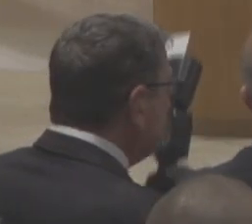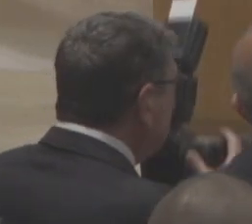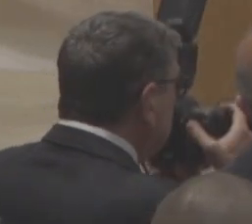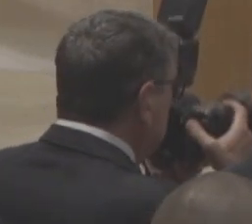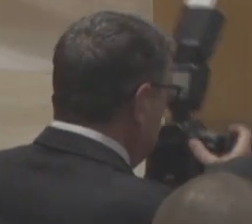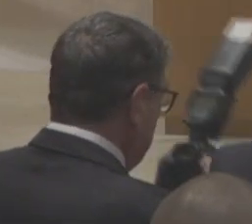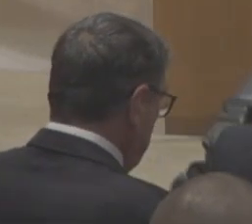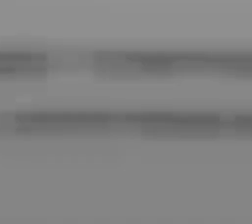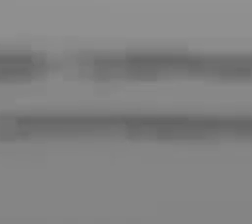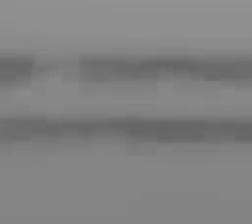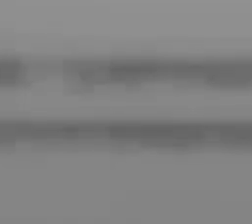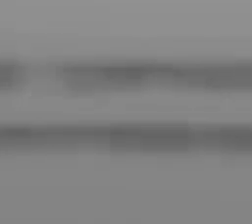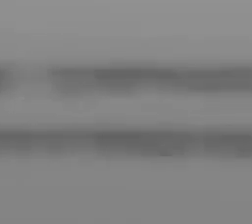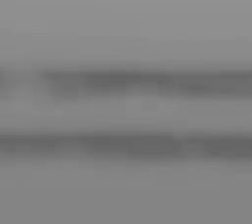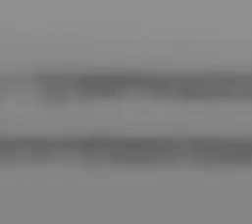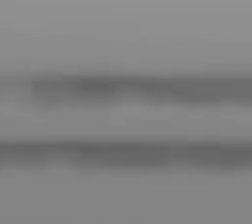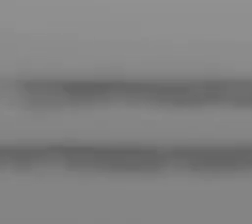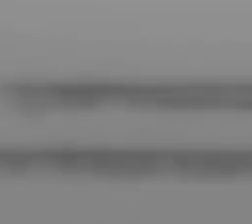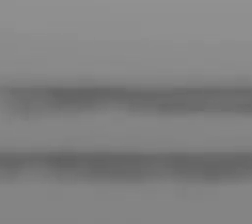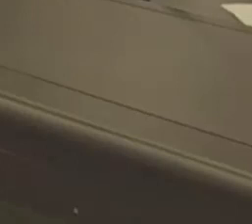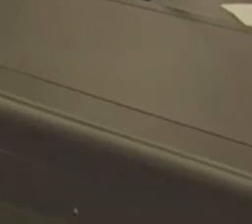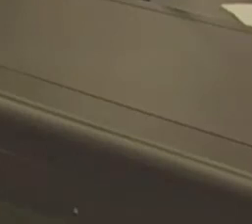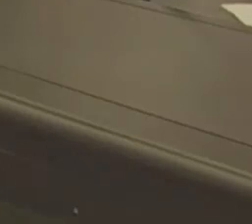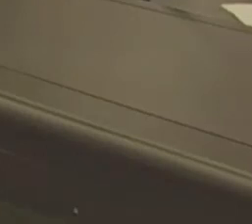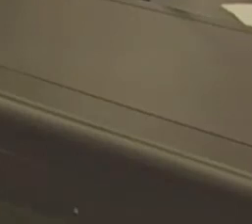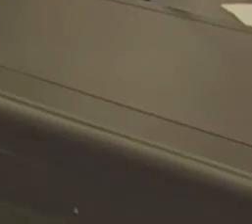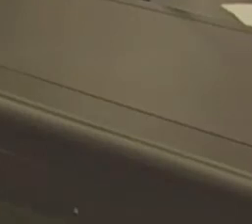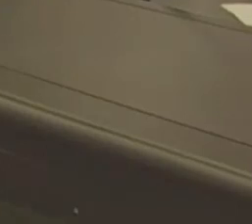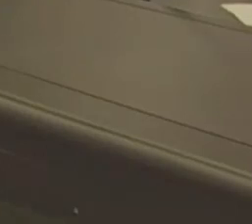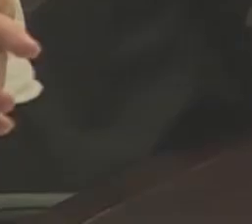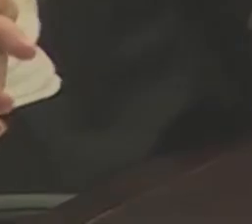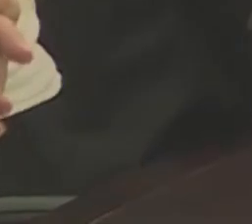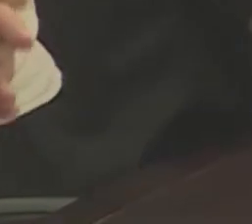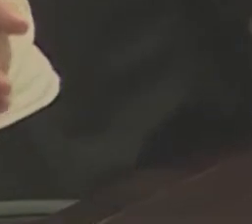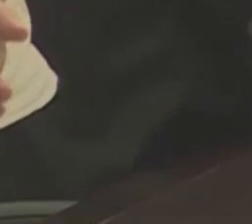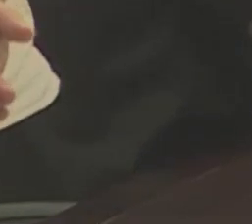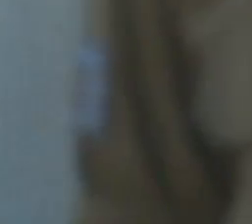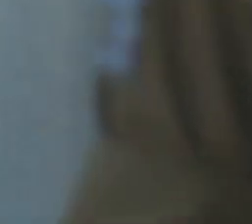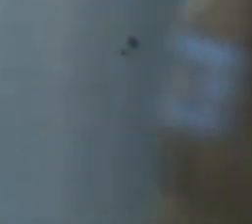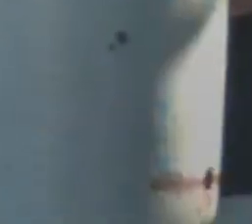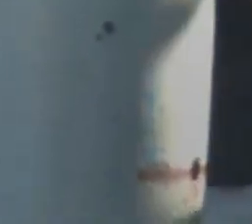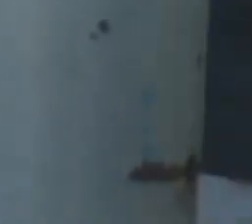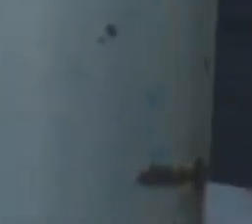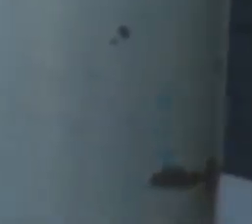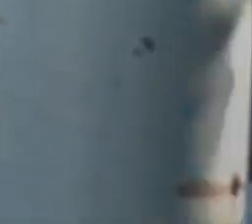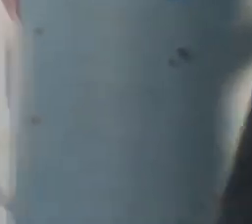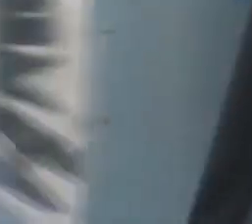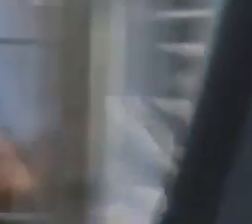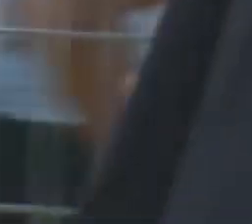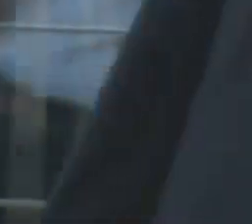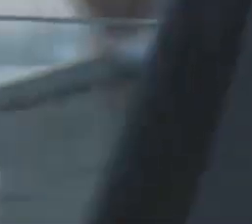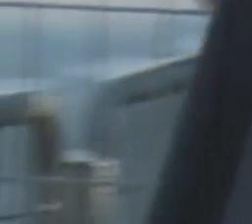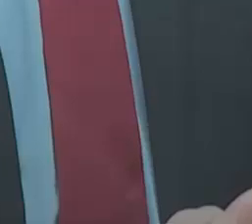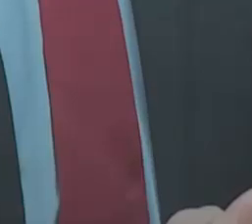ממשלה, פרסום ראשון. המסמך שהעביר הליכוד למפלגות החרדיות ובו התחייבות לשנות את חוק